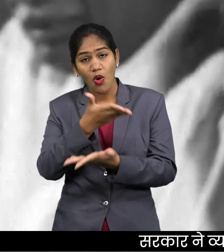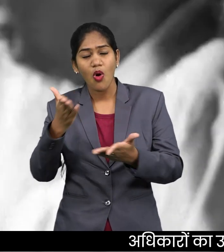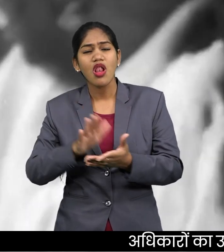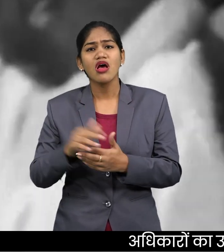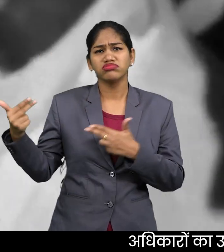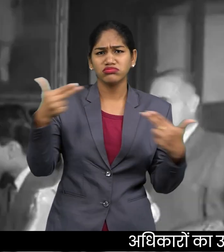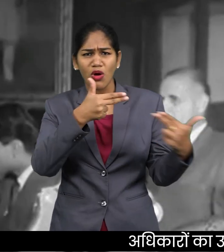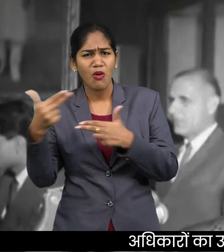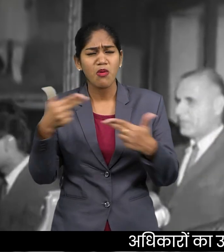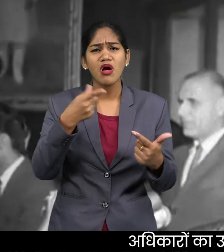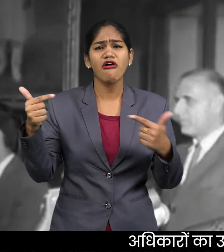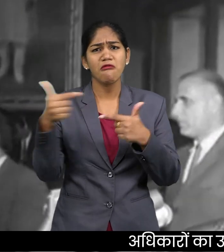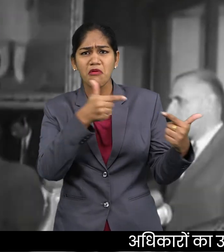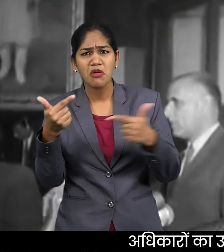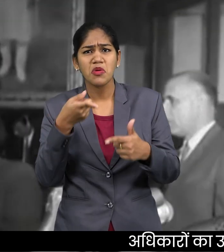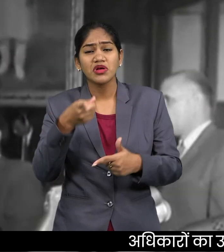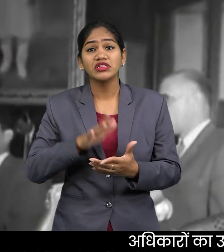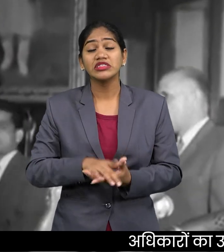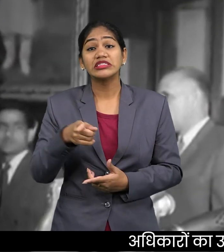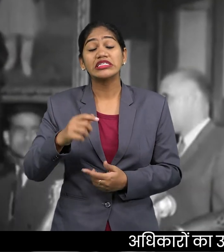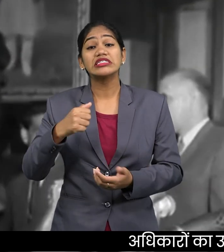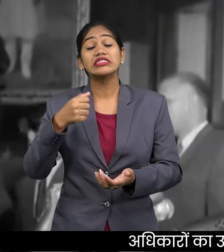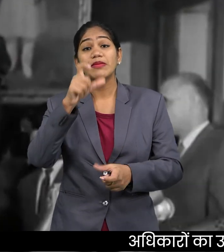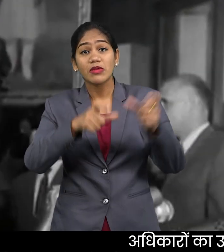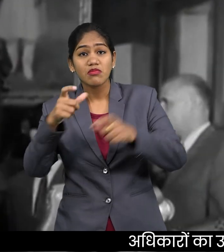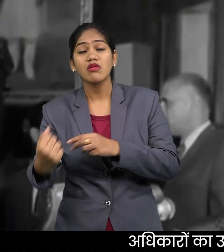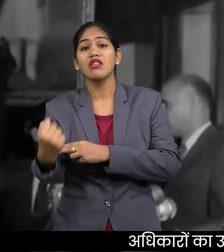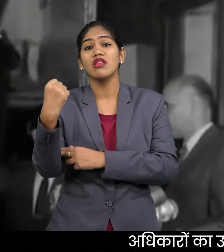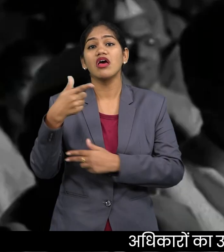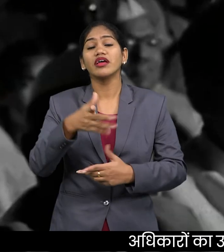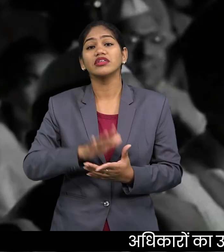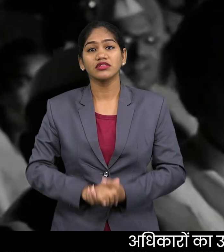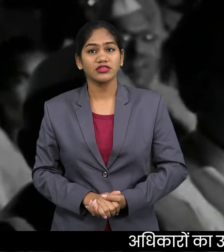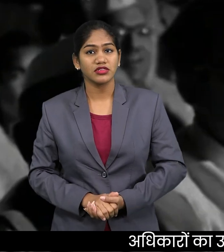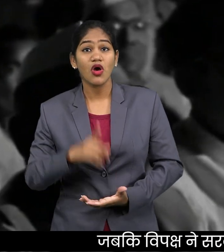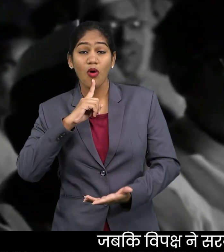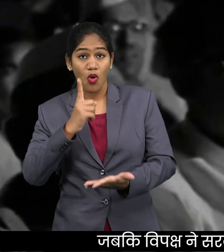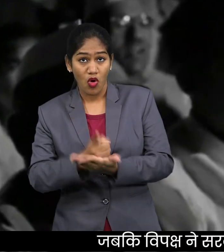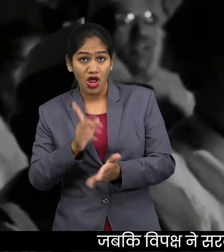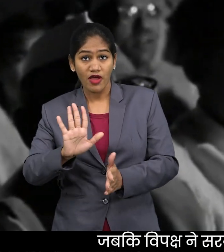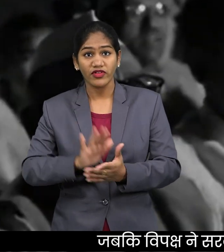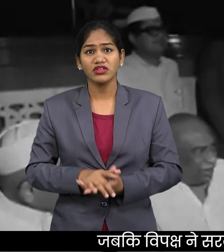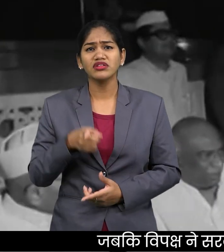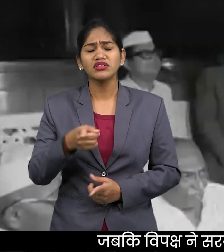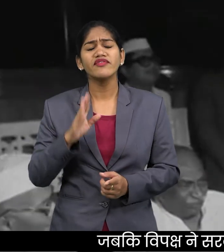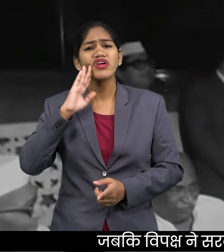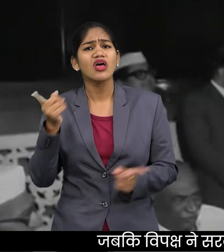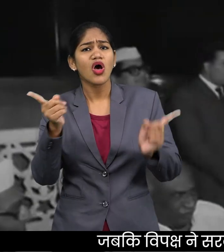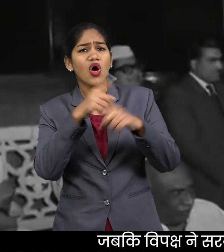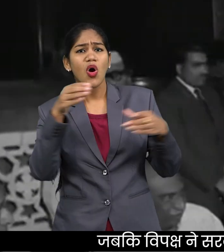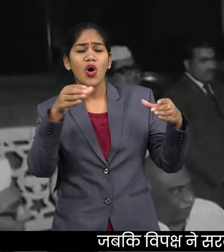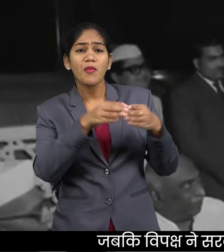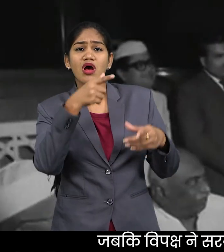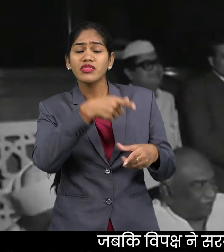लिए नागरिक अधिकारों का उल्लंघन करने वाले कानून लागू किए, जबकि विपक्ष ने सरकार को